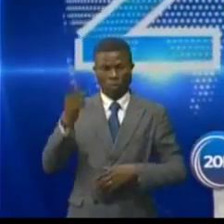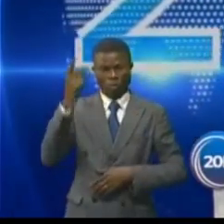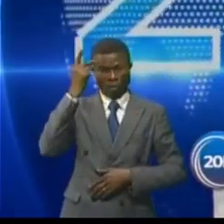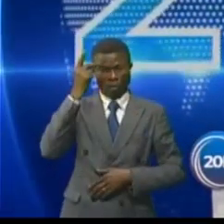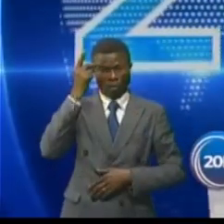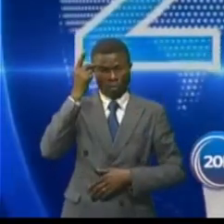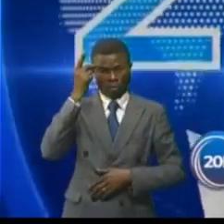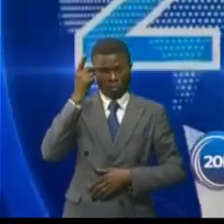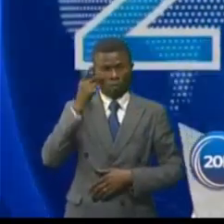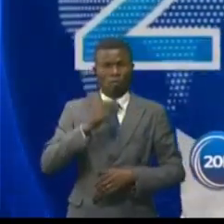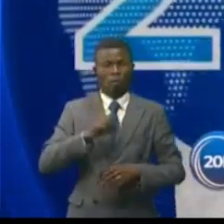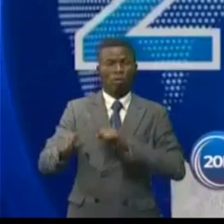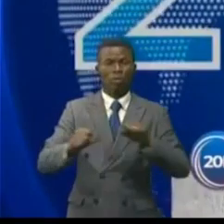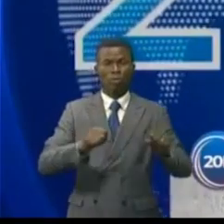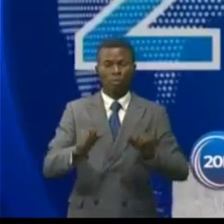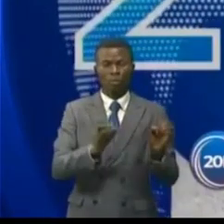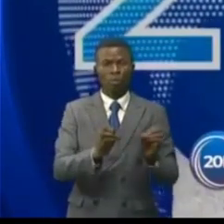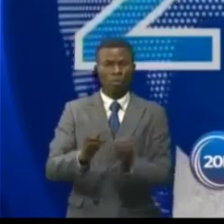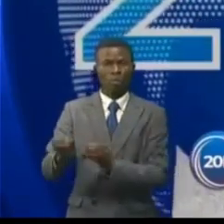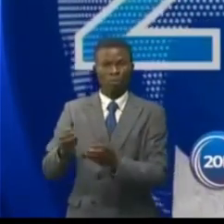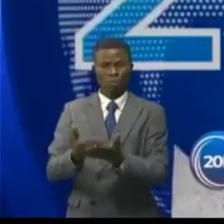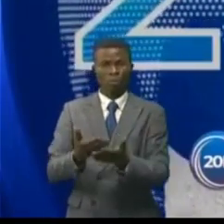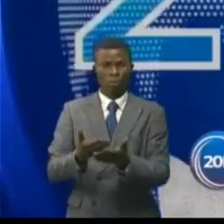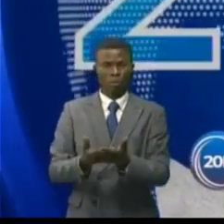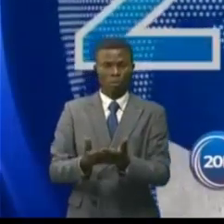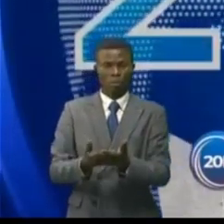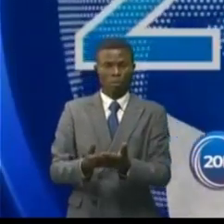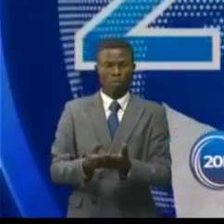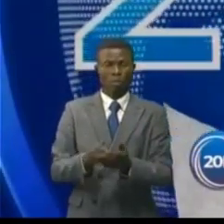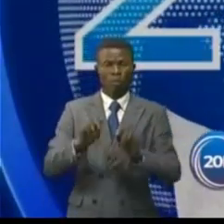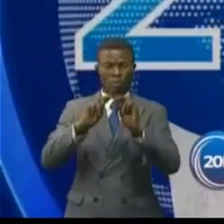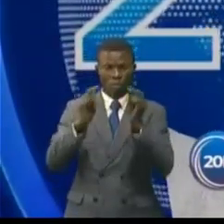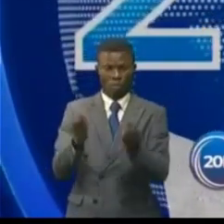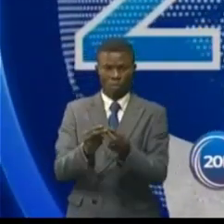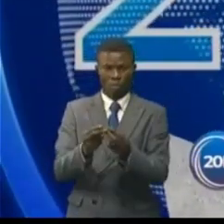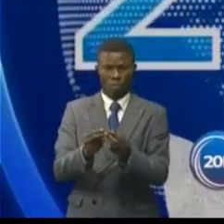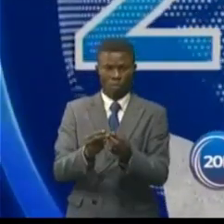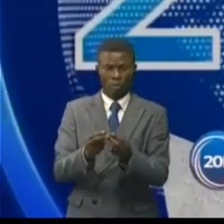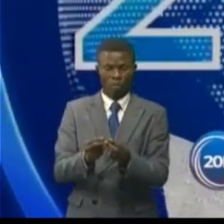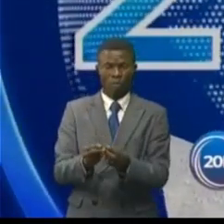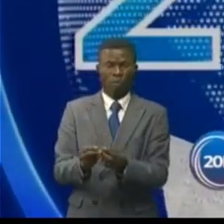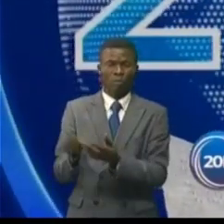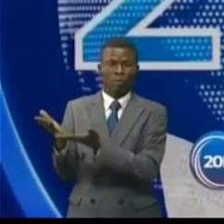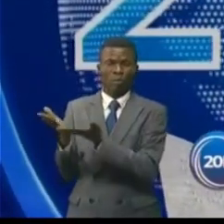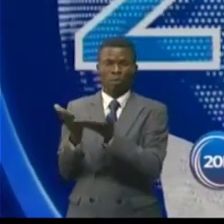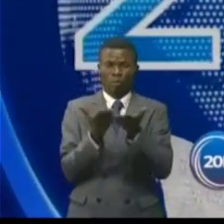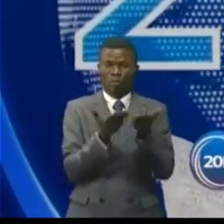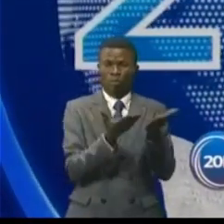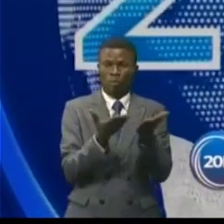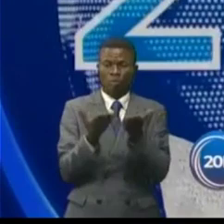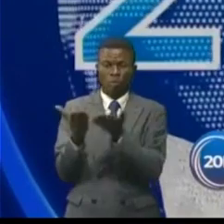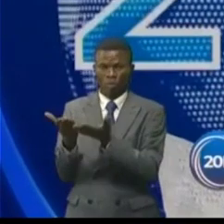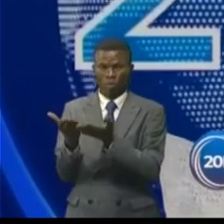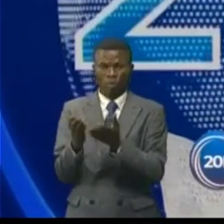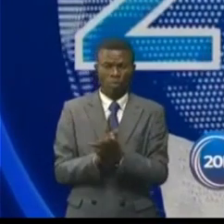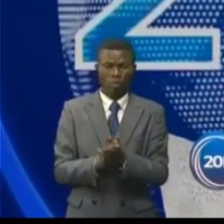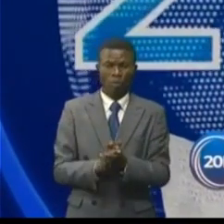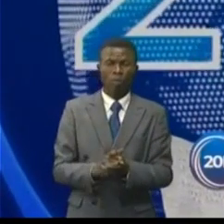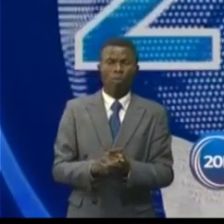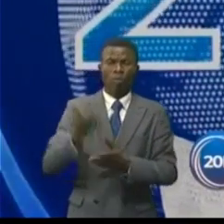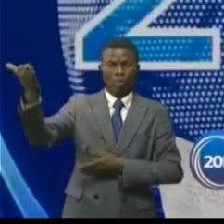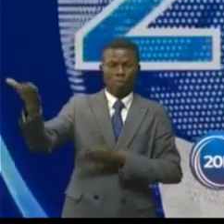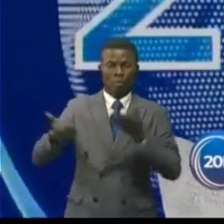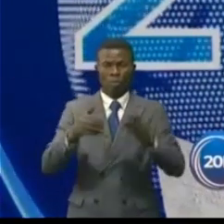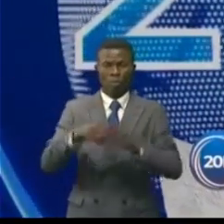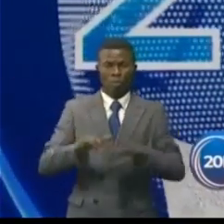Un concours a été organisé dans les filières telles que hôtellerie, hôtesse d'accueil